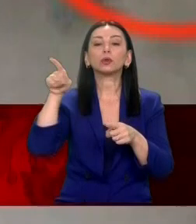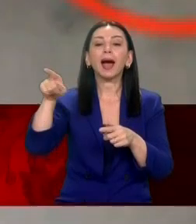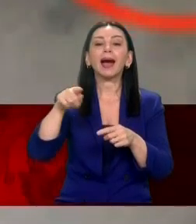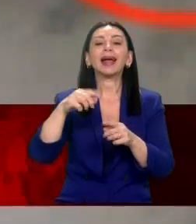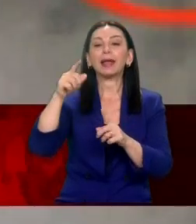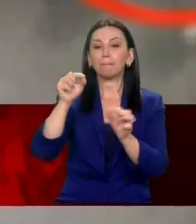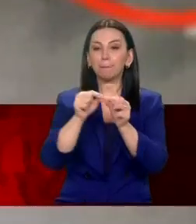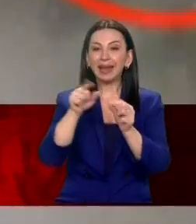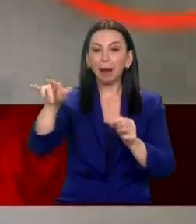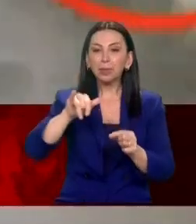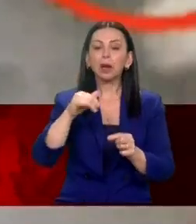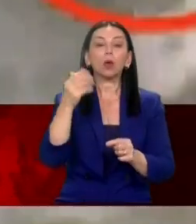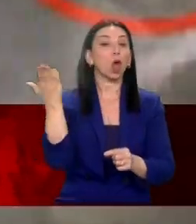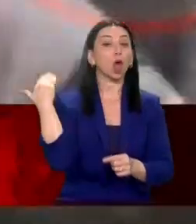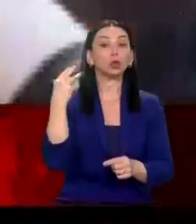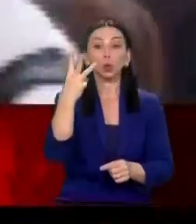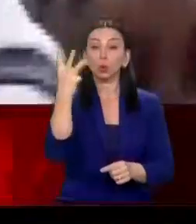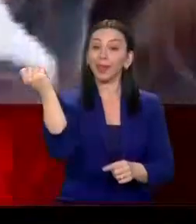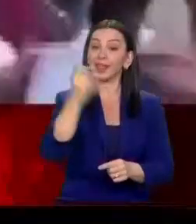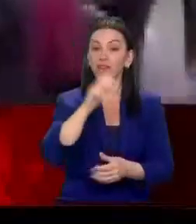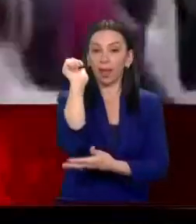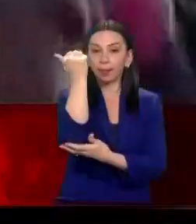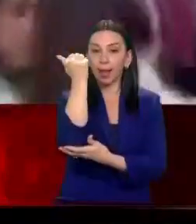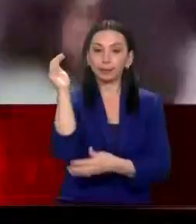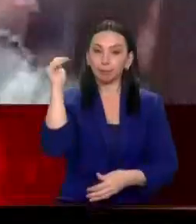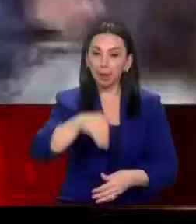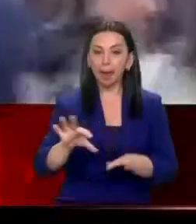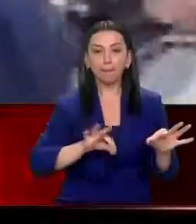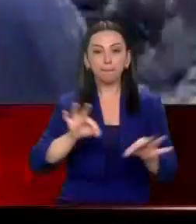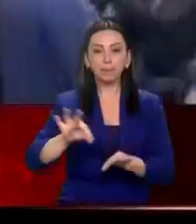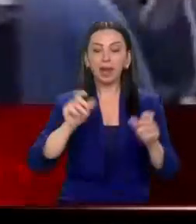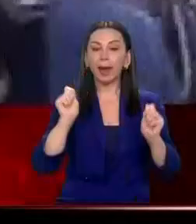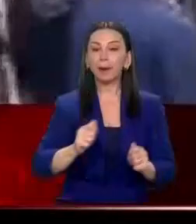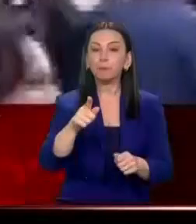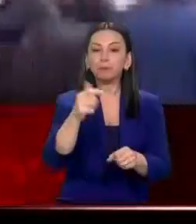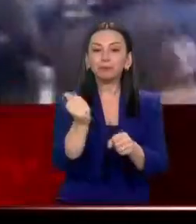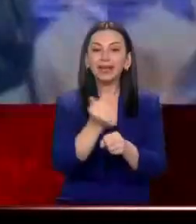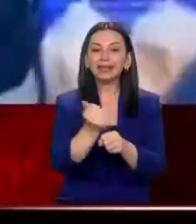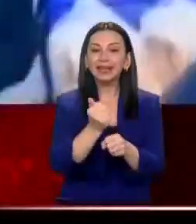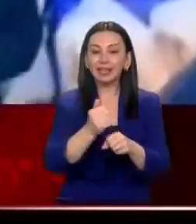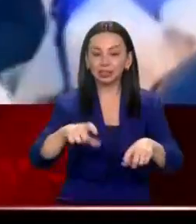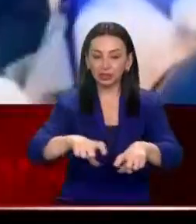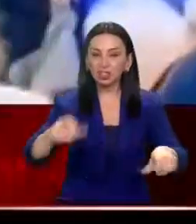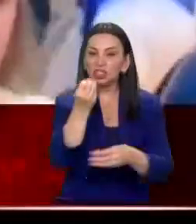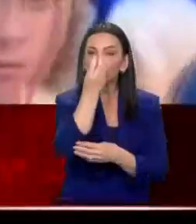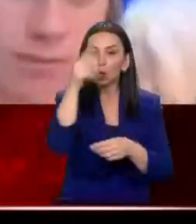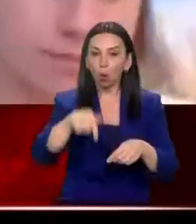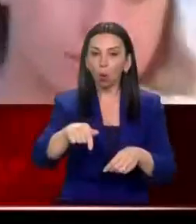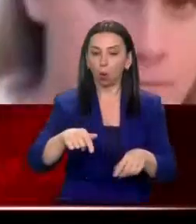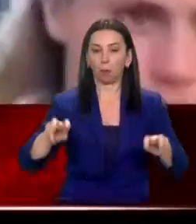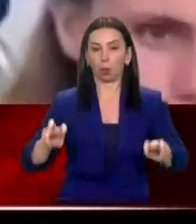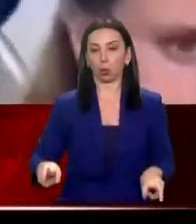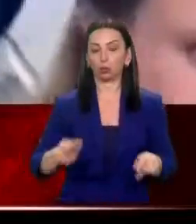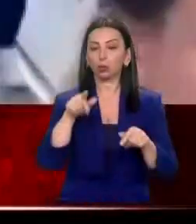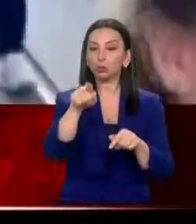daha önce Taksim'e 3 kez gelip keşif yapmışlardı. Planladıkları gibi beton saksının kenarındaki banka oturdu. Bu